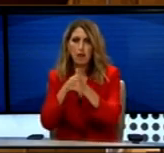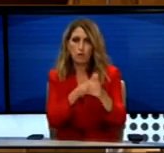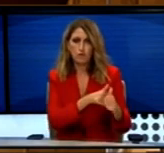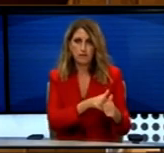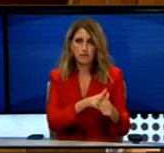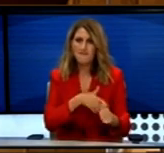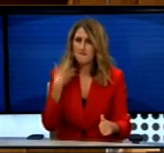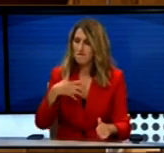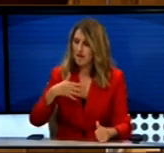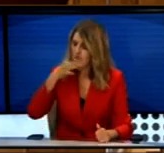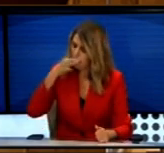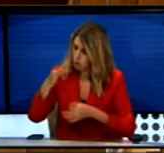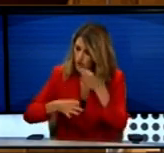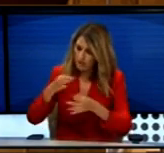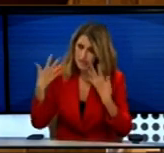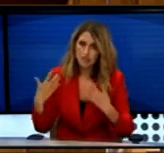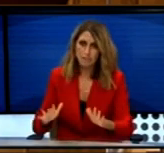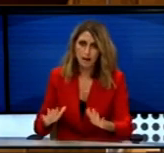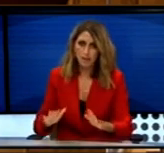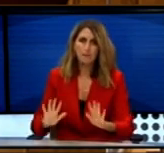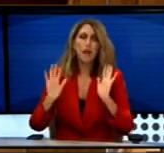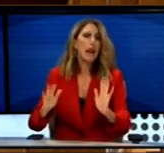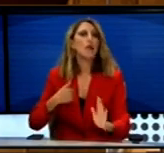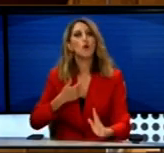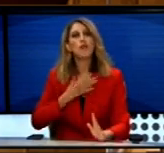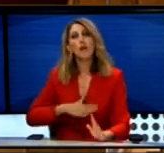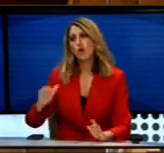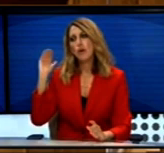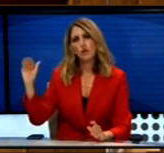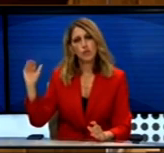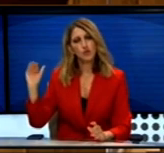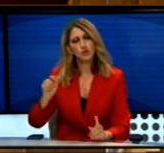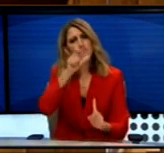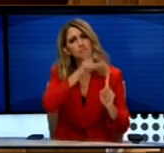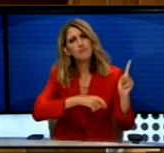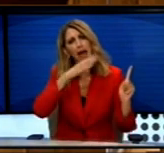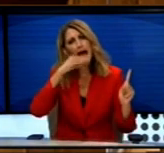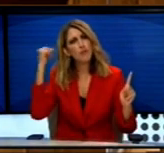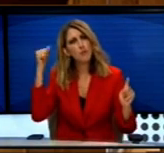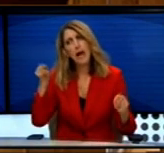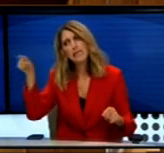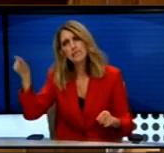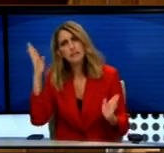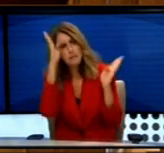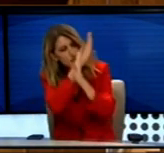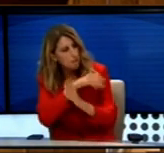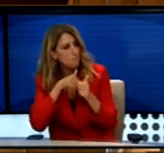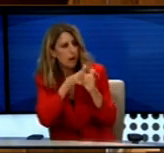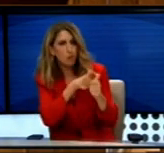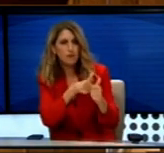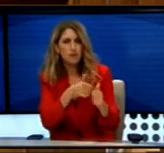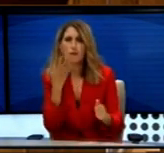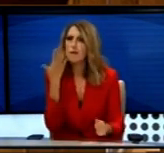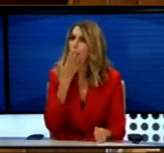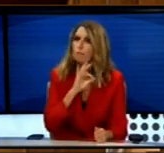Για ποιο λόγο παρακολουθούσατε τον Νίκο Ανδρουλάκη? Και επειδή αναρωτηθήκατε και προκαλέσατε τον πρόεδρο του ΠΑΣΟΚ